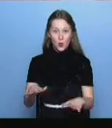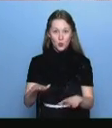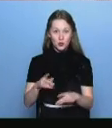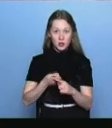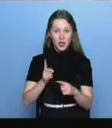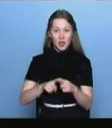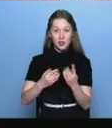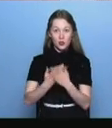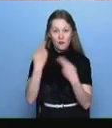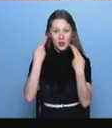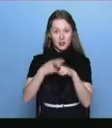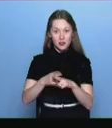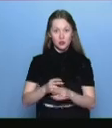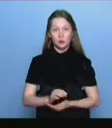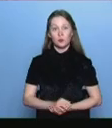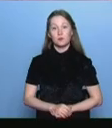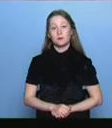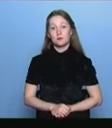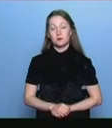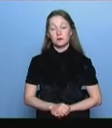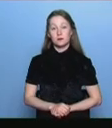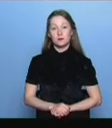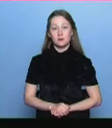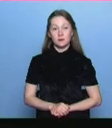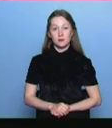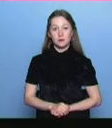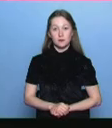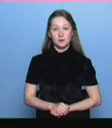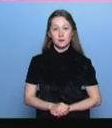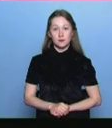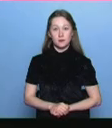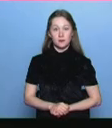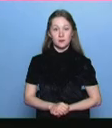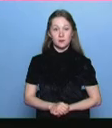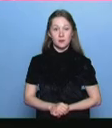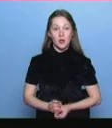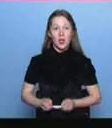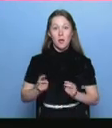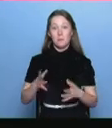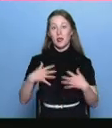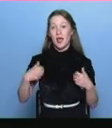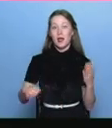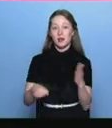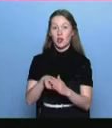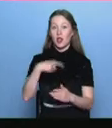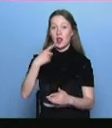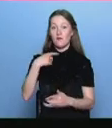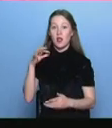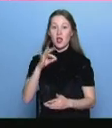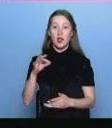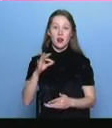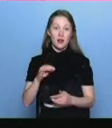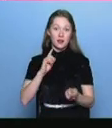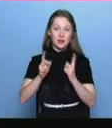техники. Дмитрий Вороновнин, Юрий Зелененький, телеканал «Моя Удмуртия». О браконьерстве говорили на совещании по обеспечению правопорядка